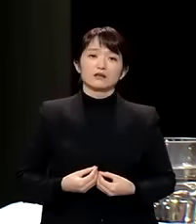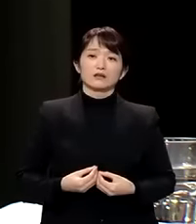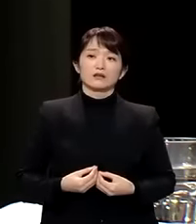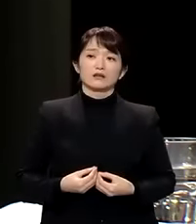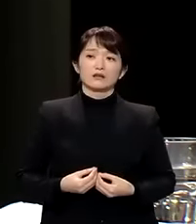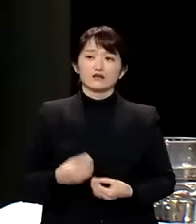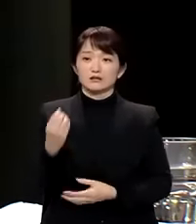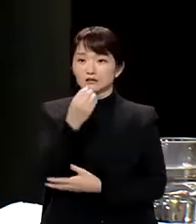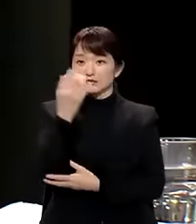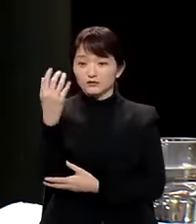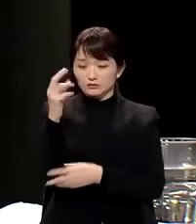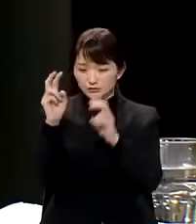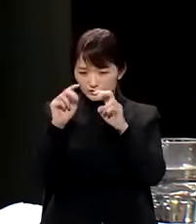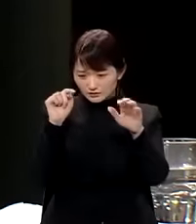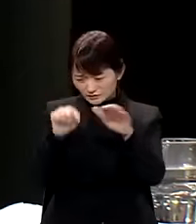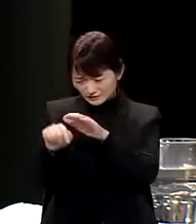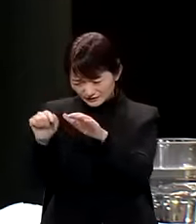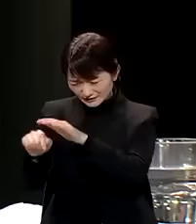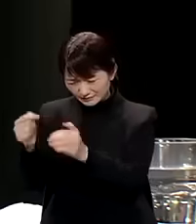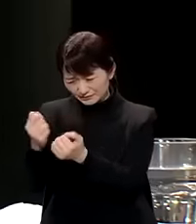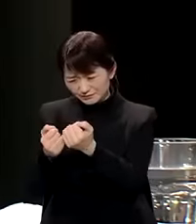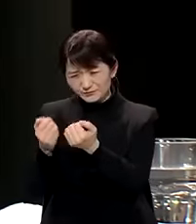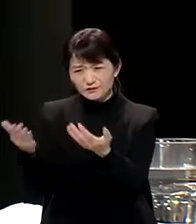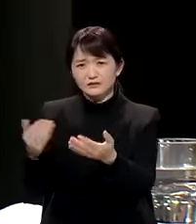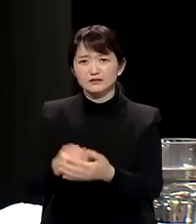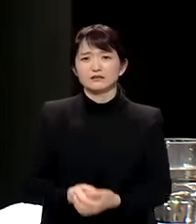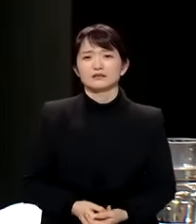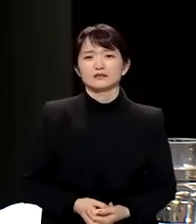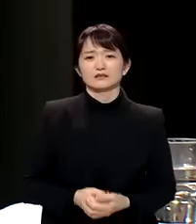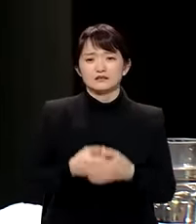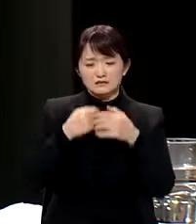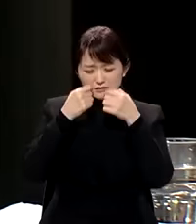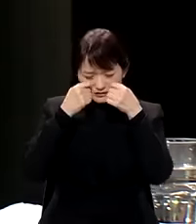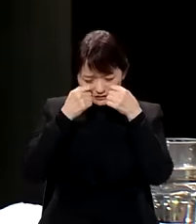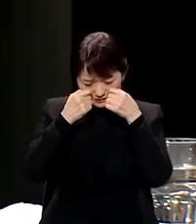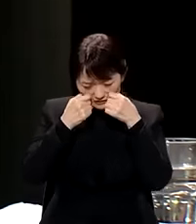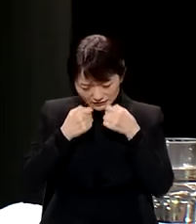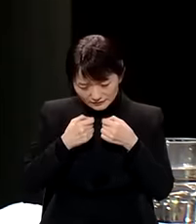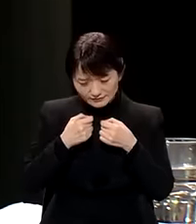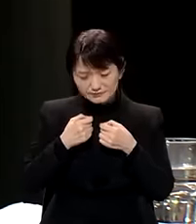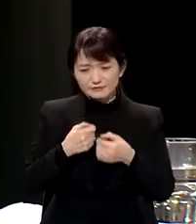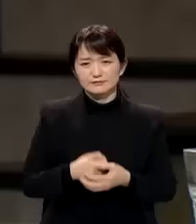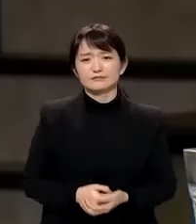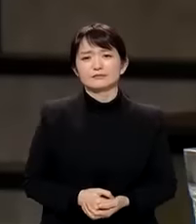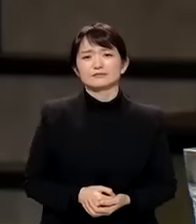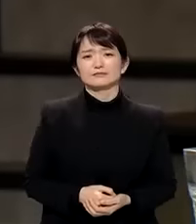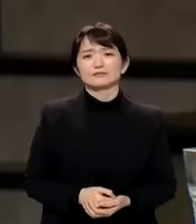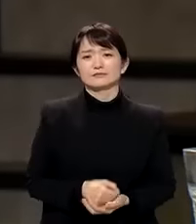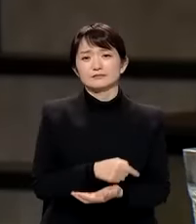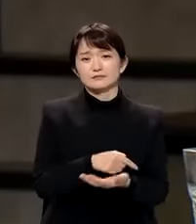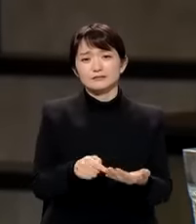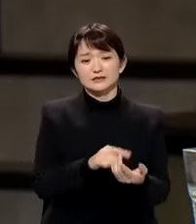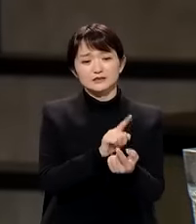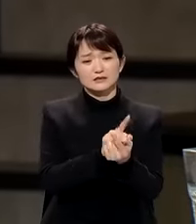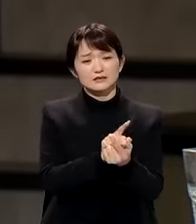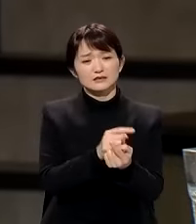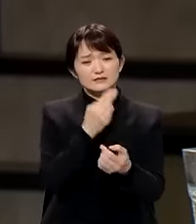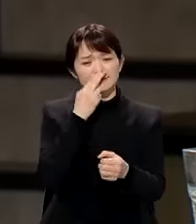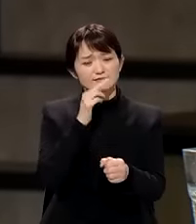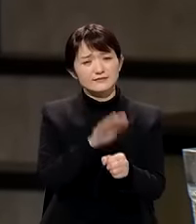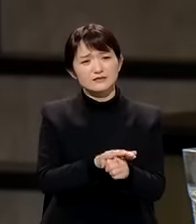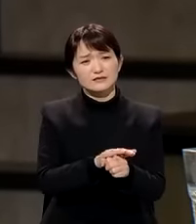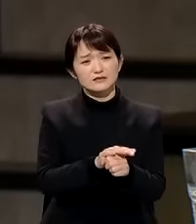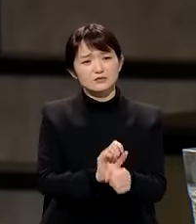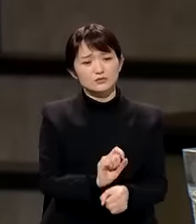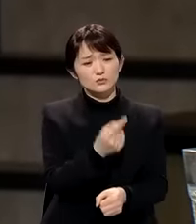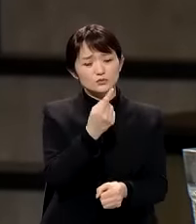찾아다니면서 일일히 저런 해명까지 해야 했으니 얼마나 피눈물을 흘리셨어요 그렇습니다 피해당한 억울한데 원인 제공자로 지목이 되니까